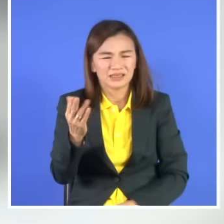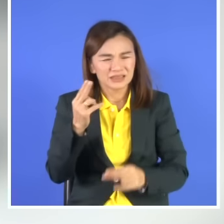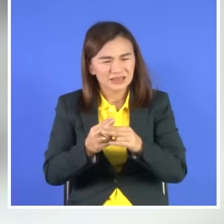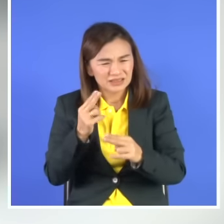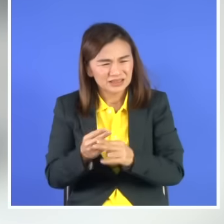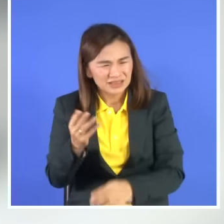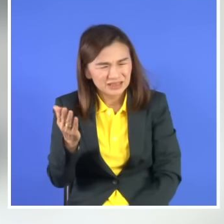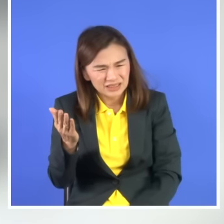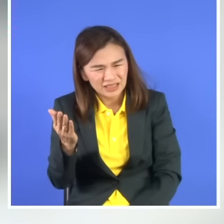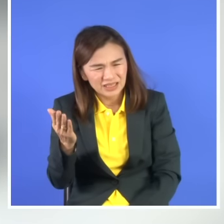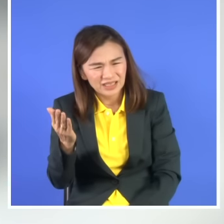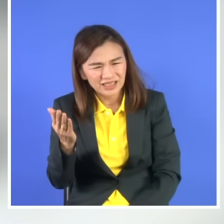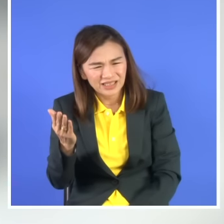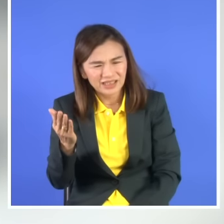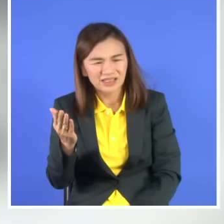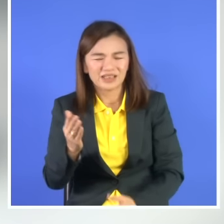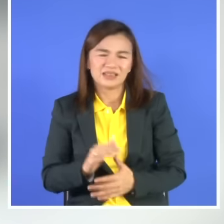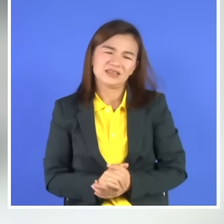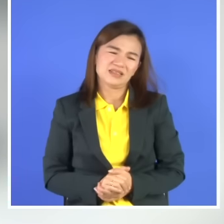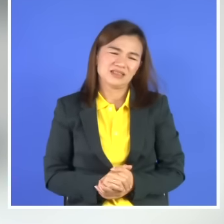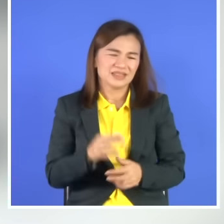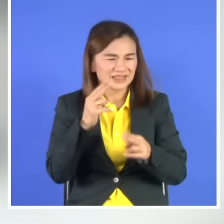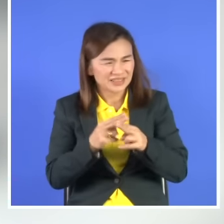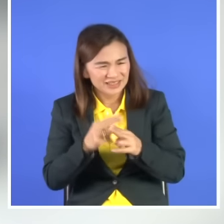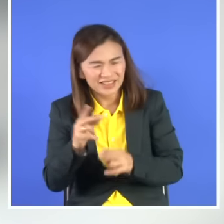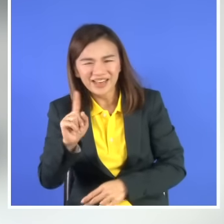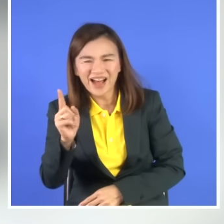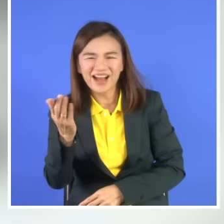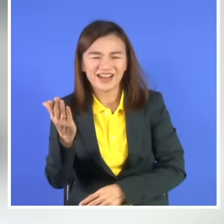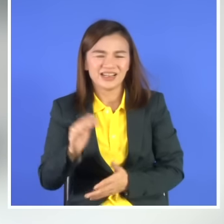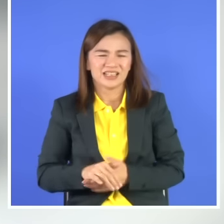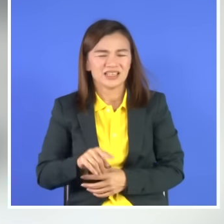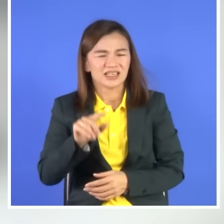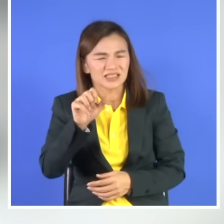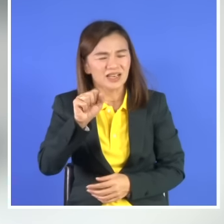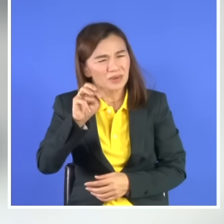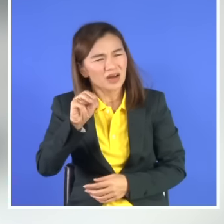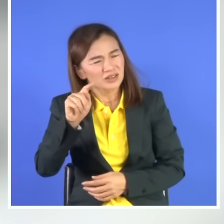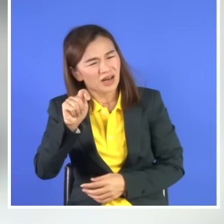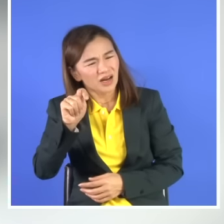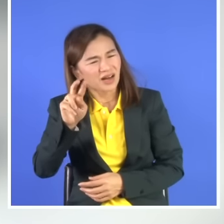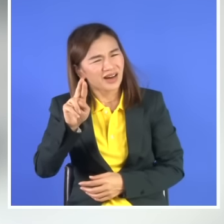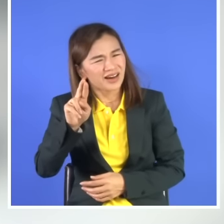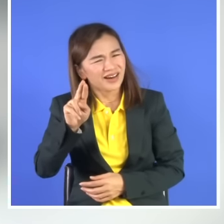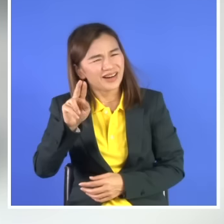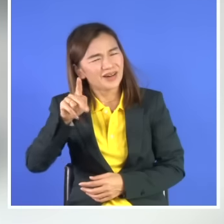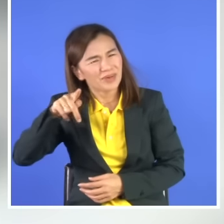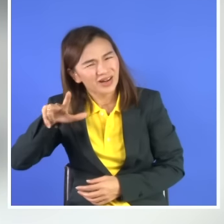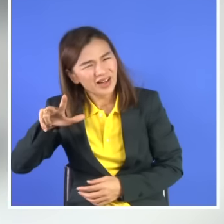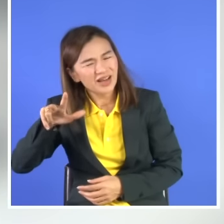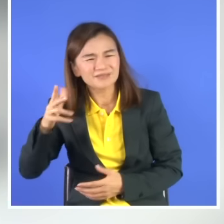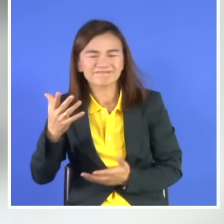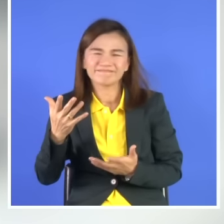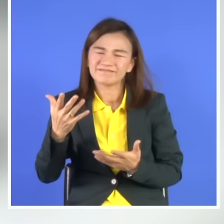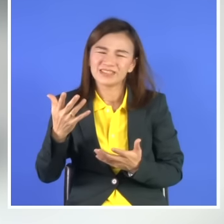ะละมะคละคมะสะพานสมตละกมอกคลองละคะ